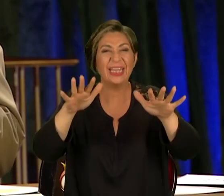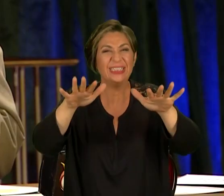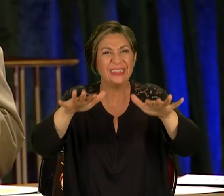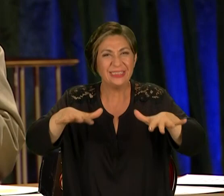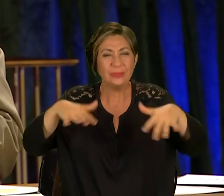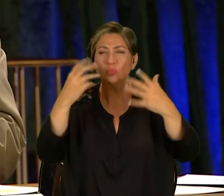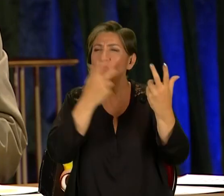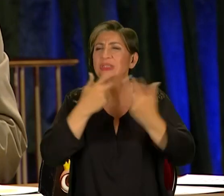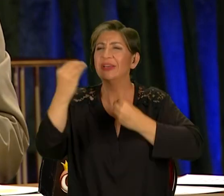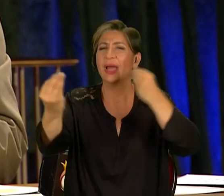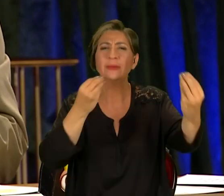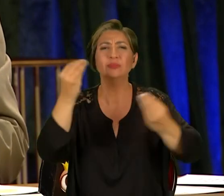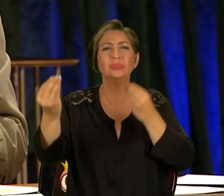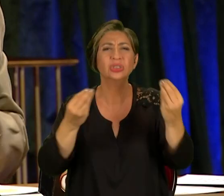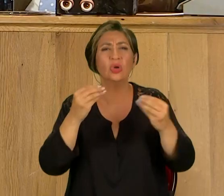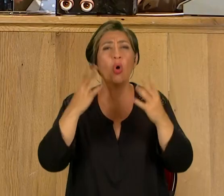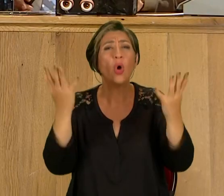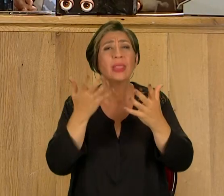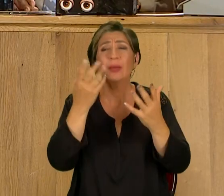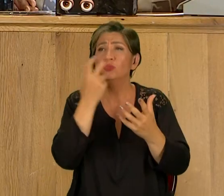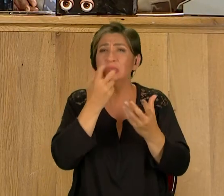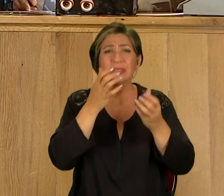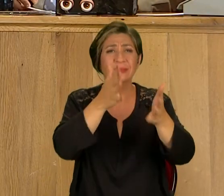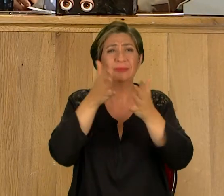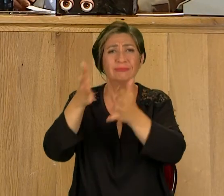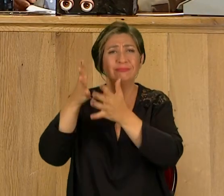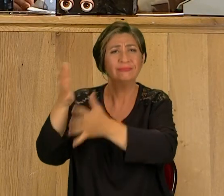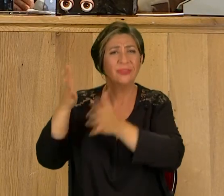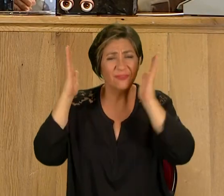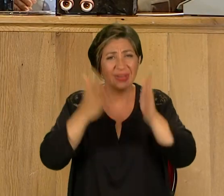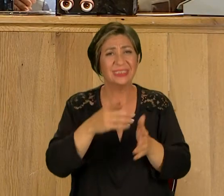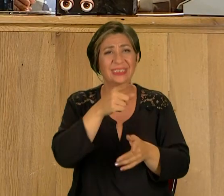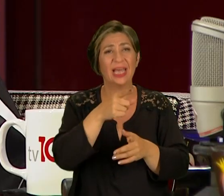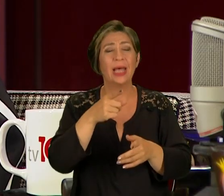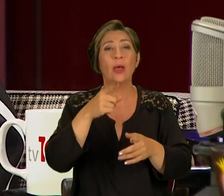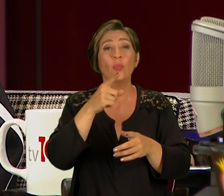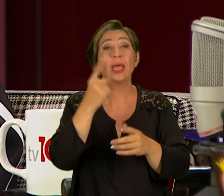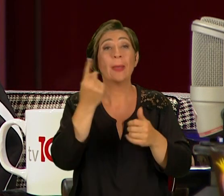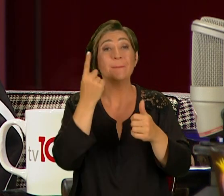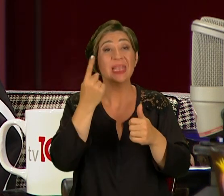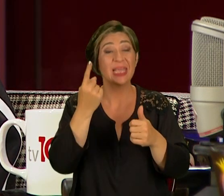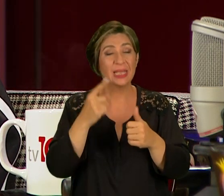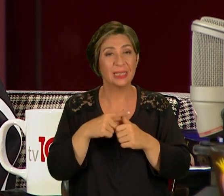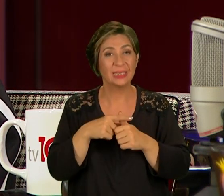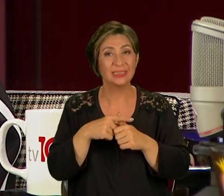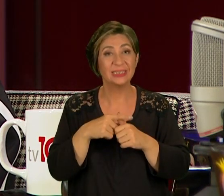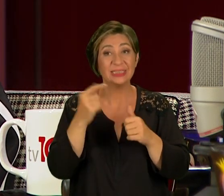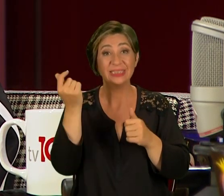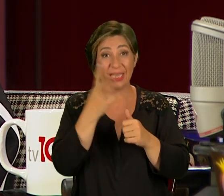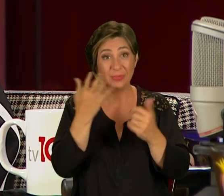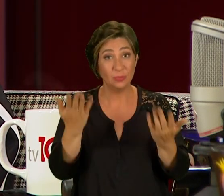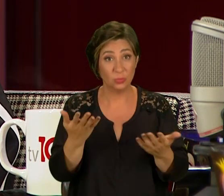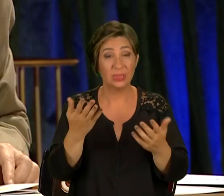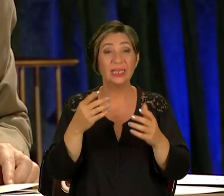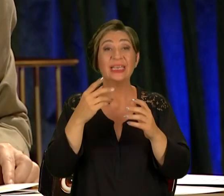müzik vermiş bir adam ki, o kadar çok kişiyi var etmiş bir adam ki. Mesela bunlardan saymamız